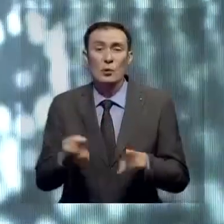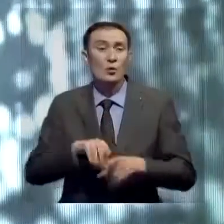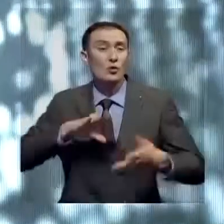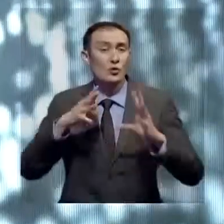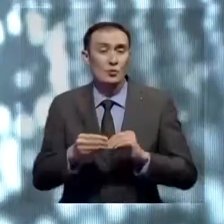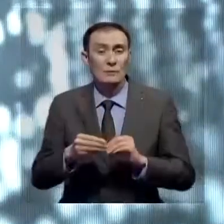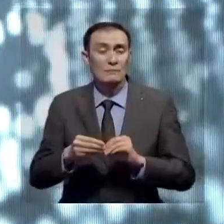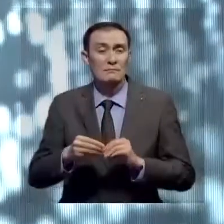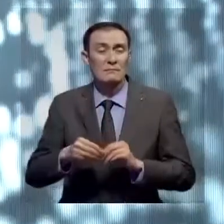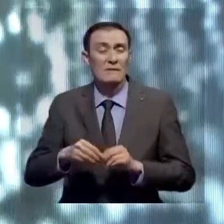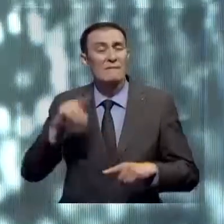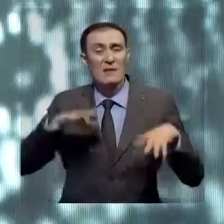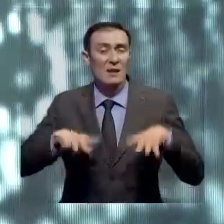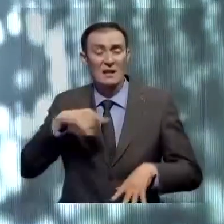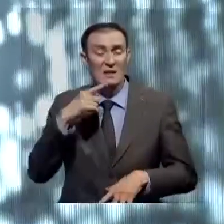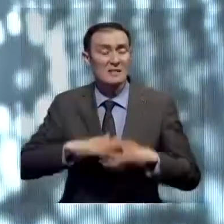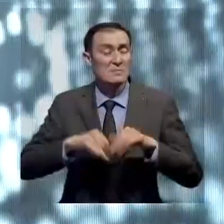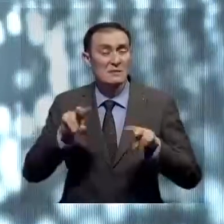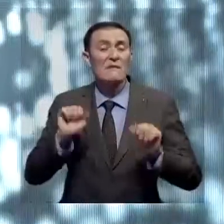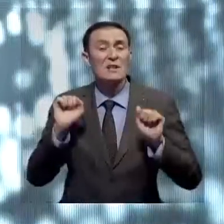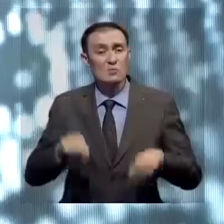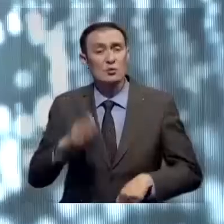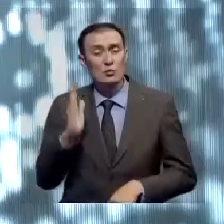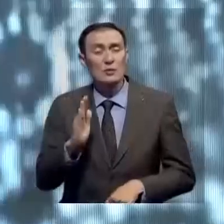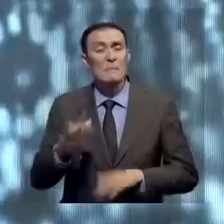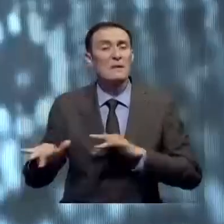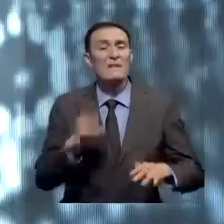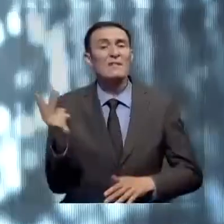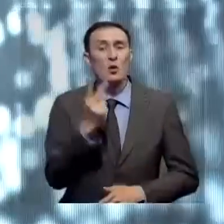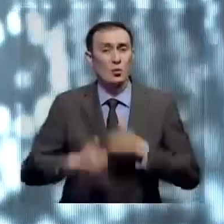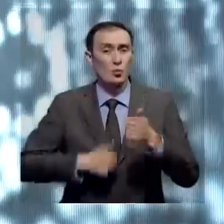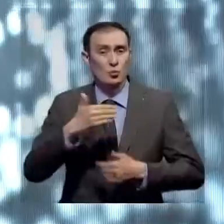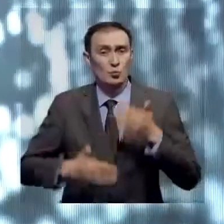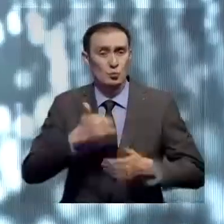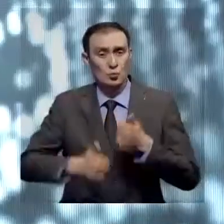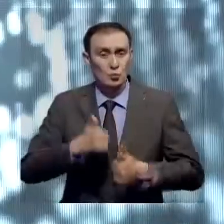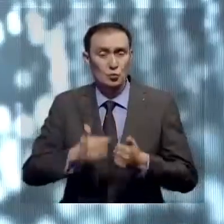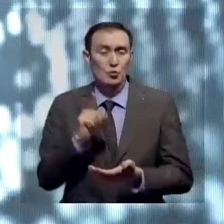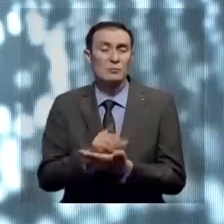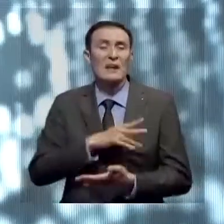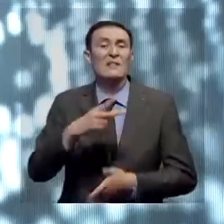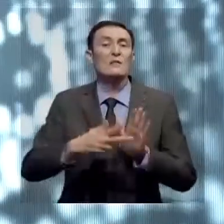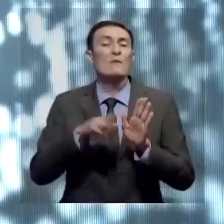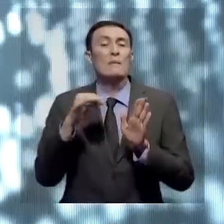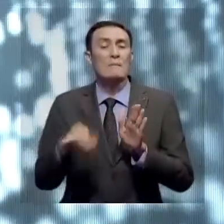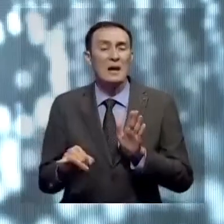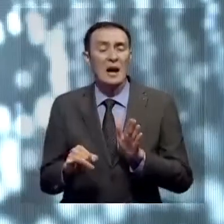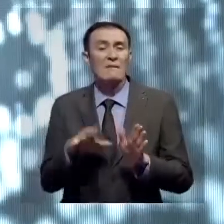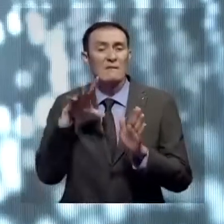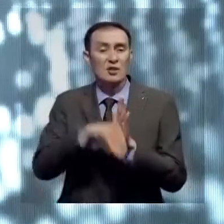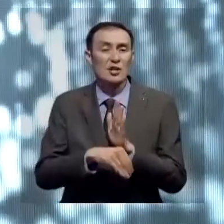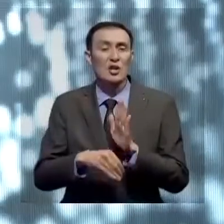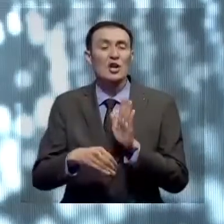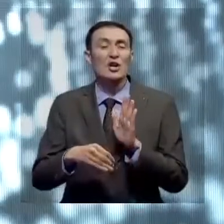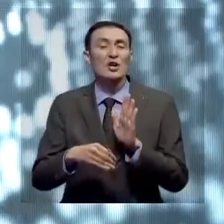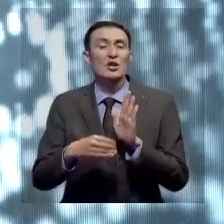исход маловероятен, считают эксперты. Поэтому они не исключают проведение второго тура. Он по плану должен быть 28 мая. А для вхождения